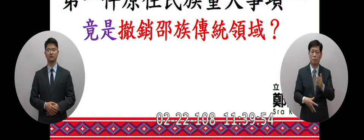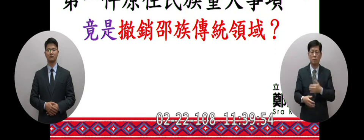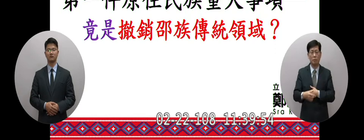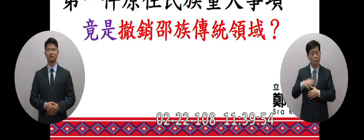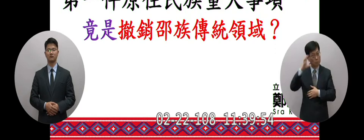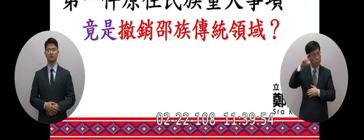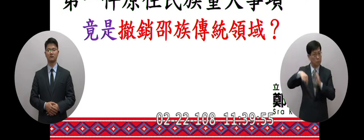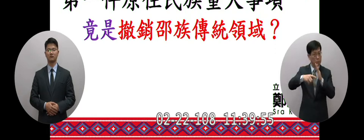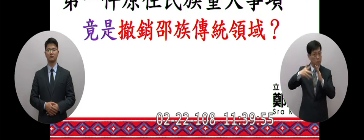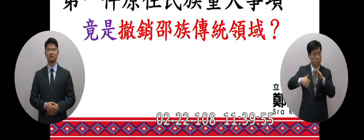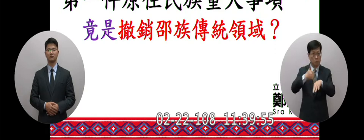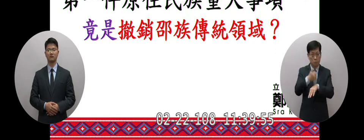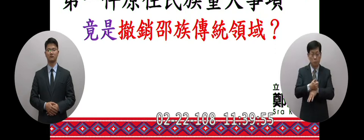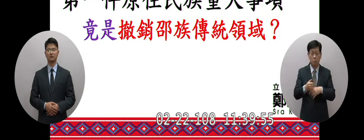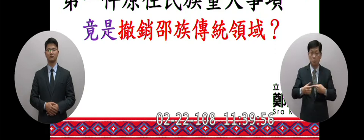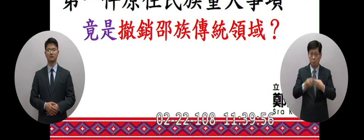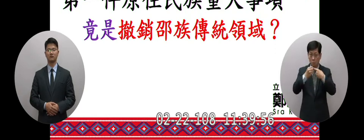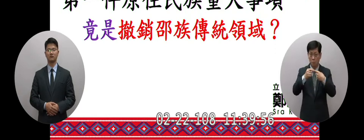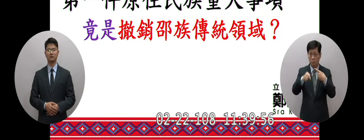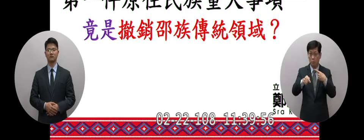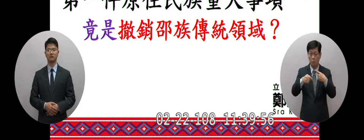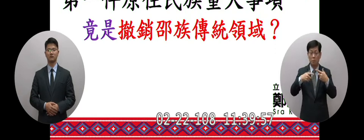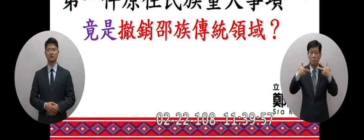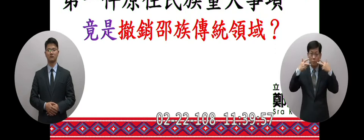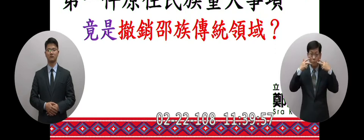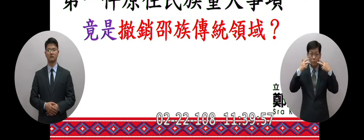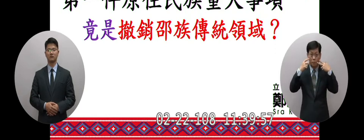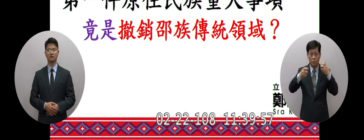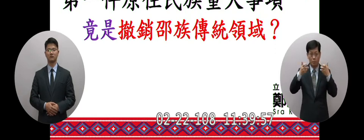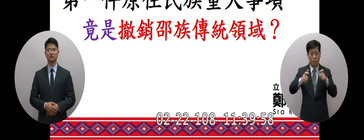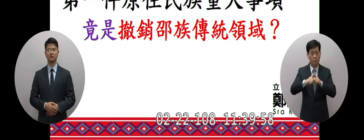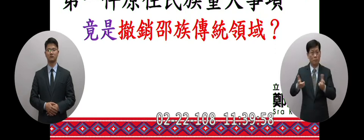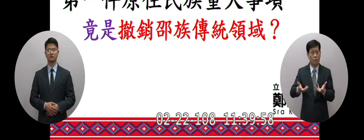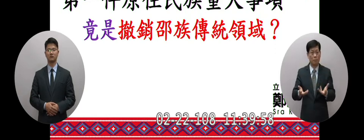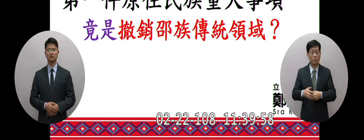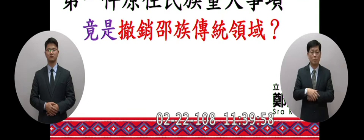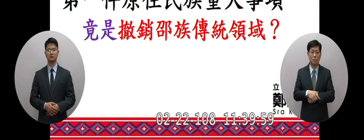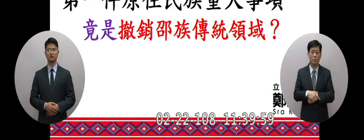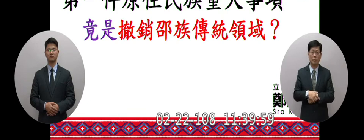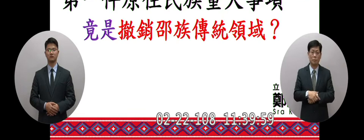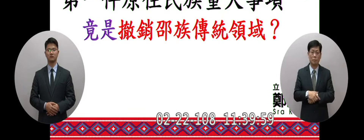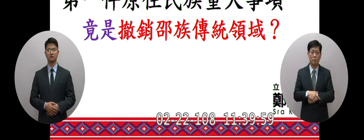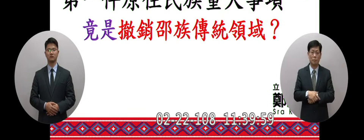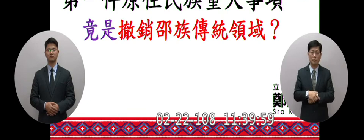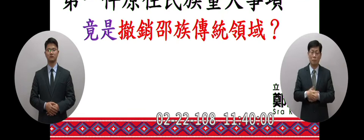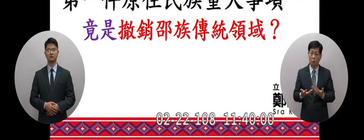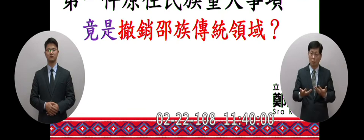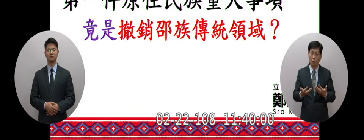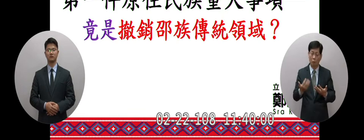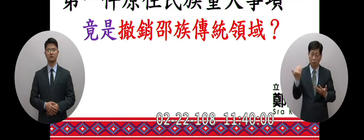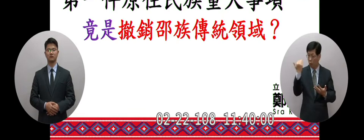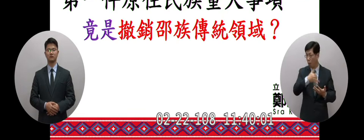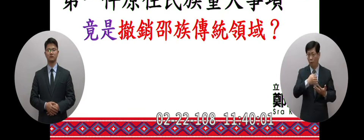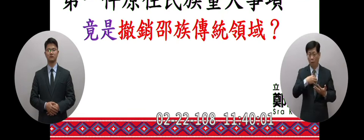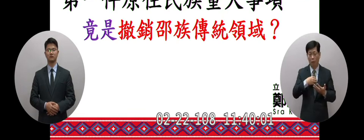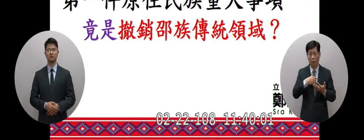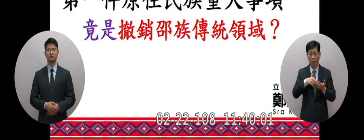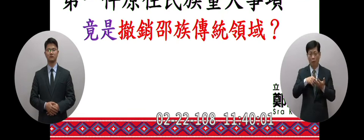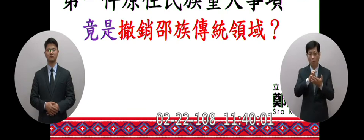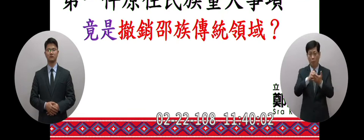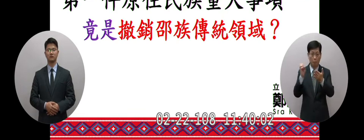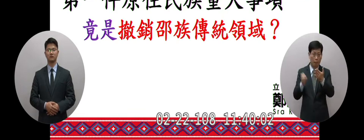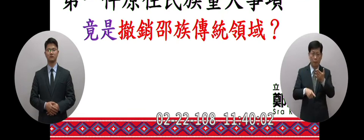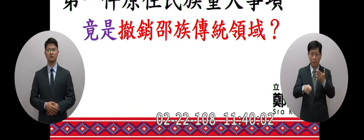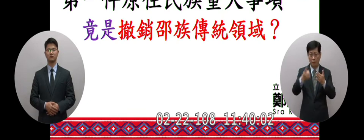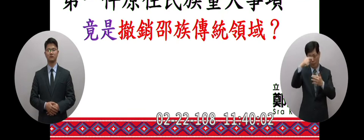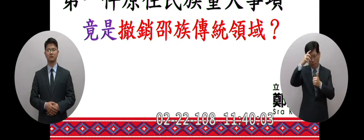你上任之后第一件原住民族的重大事项，竟然是撤销少族